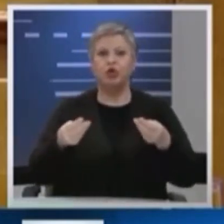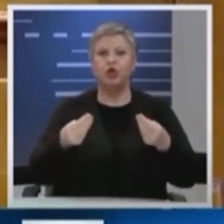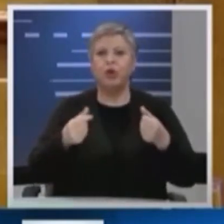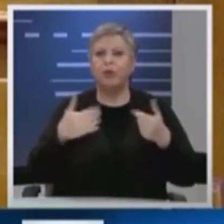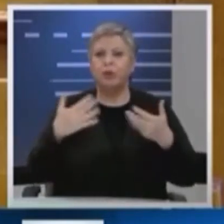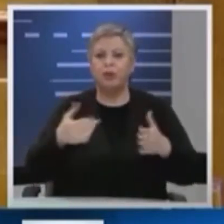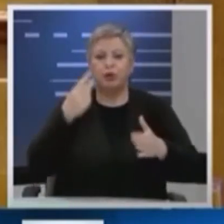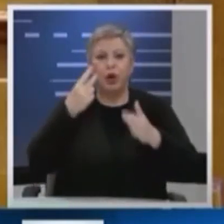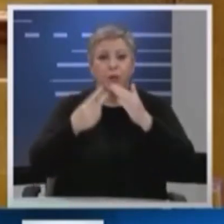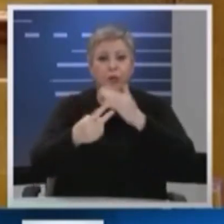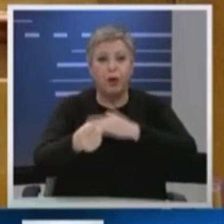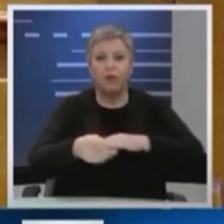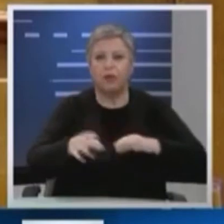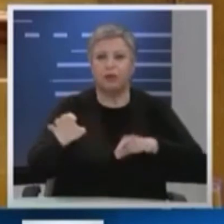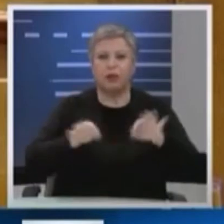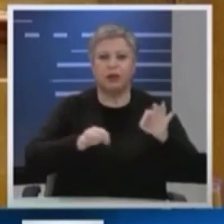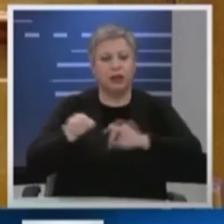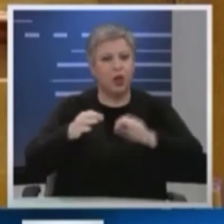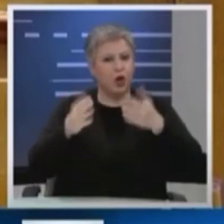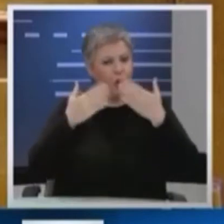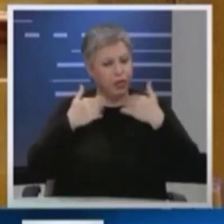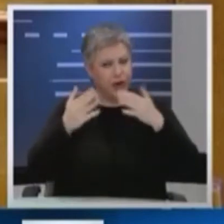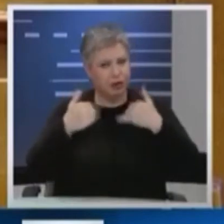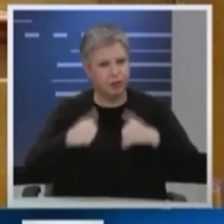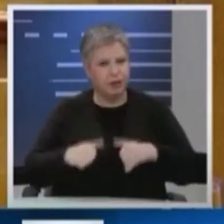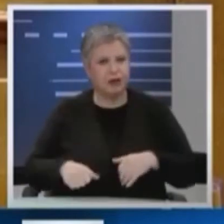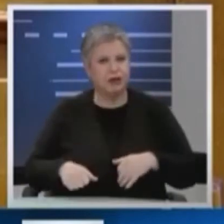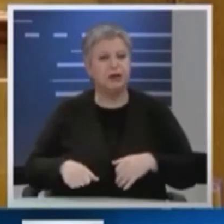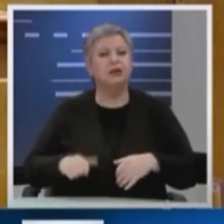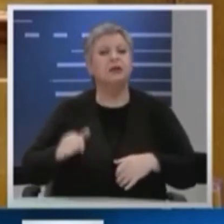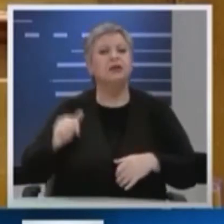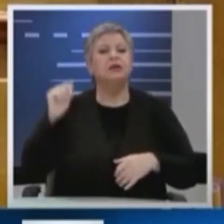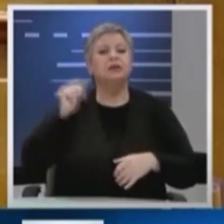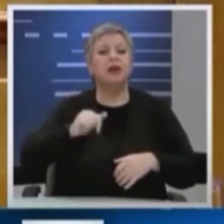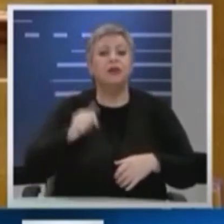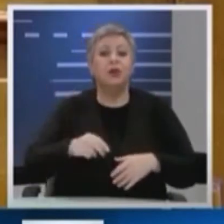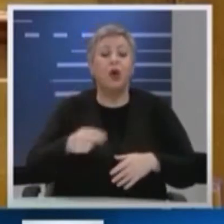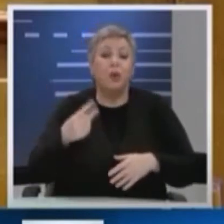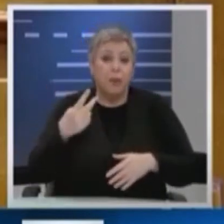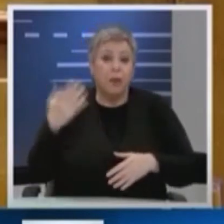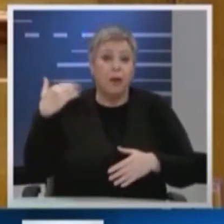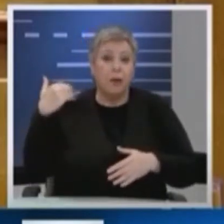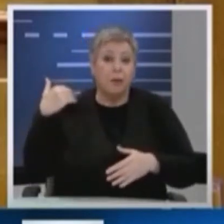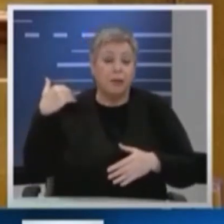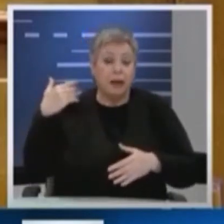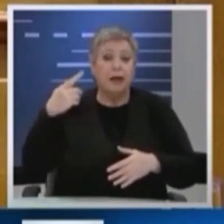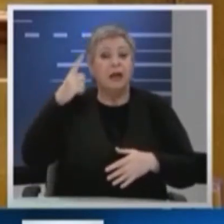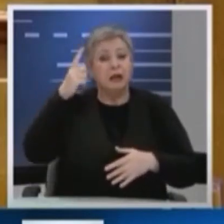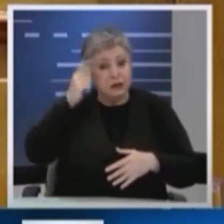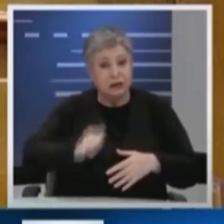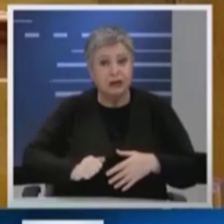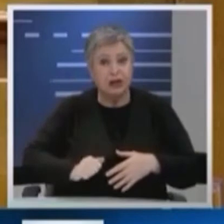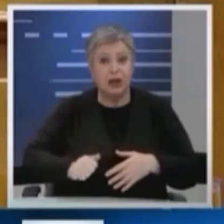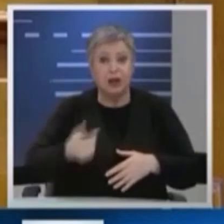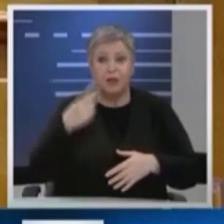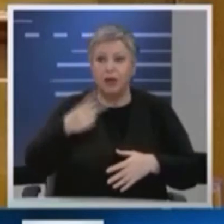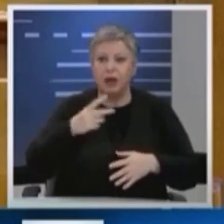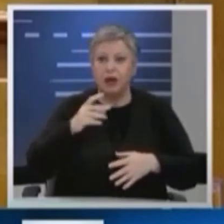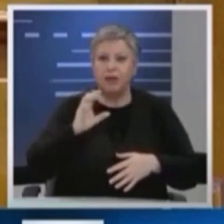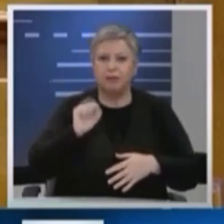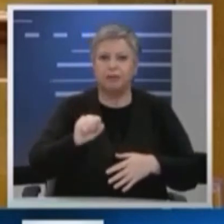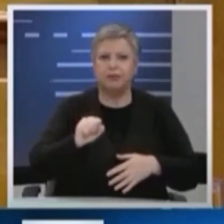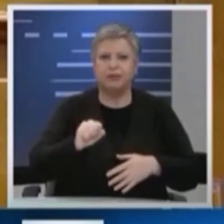κανένα σχεδιασμός. Κι όμως το ιταλικό πρόβλημα φαινόταν με γυμνό οφθαλμό ότι έρχεται και μάλιστα